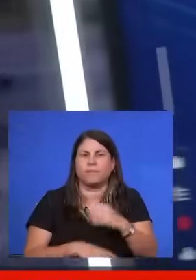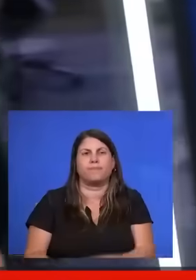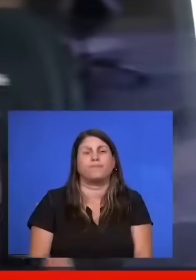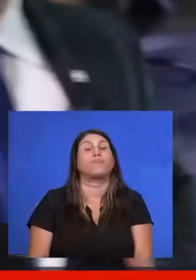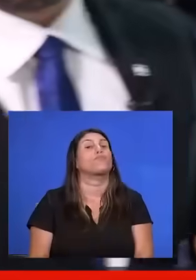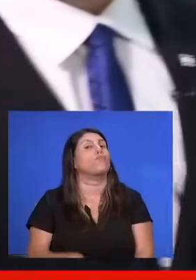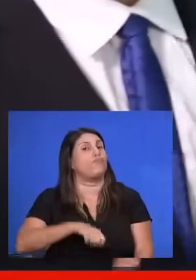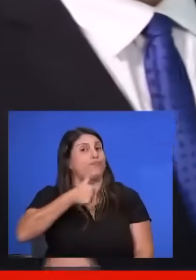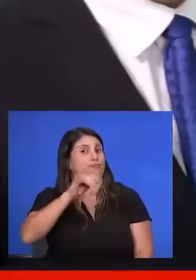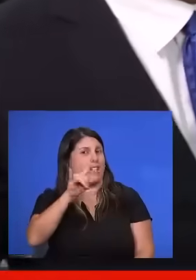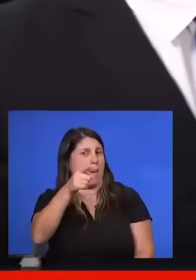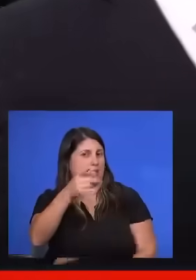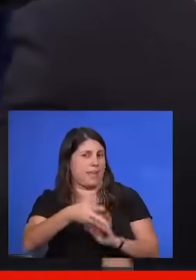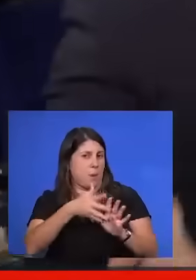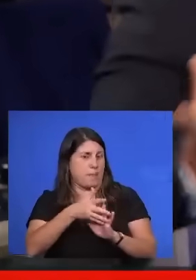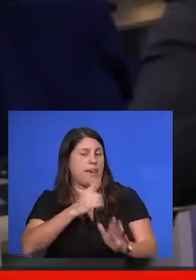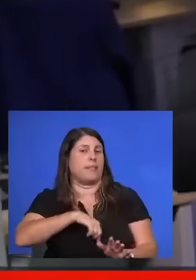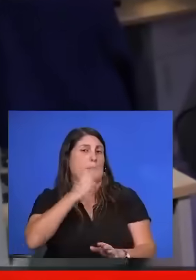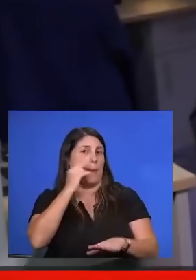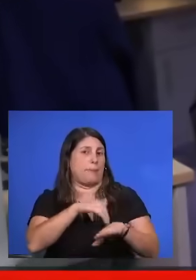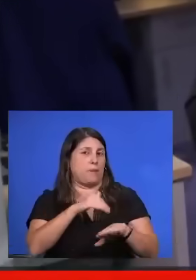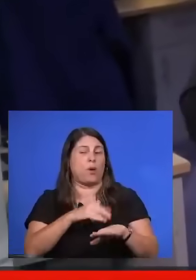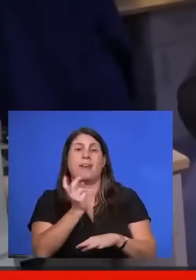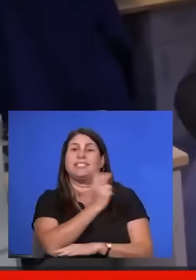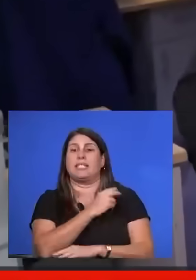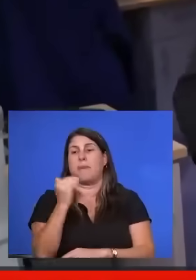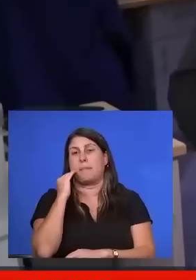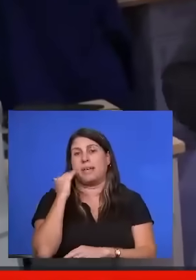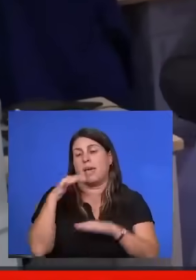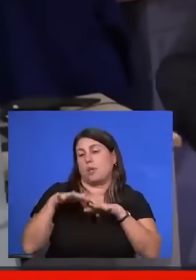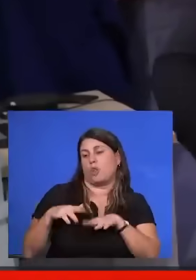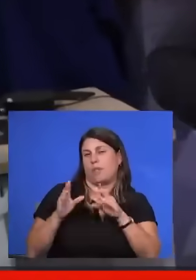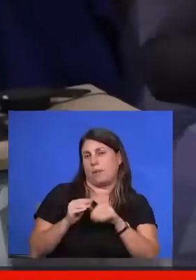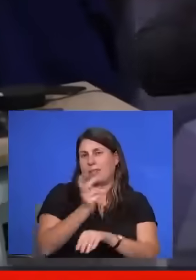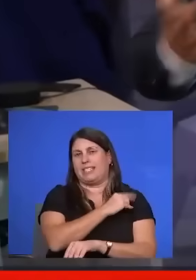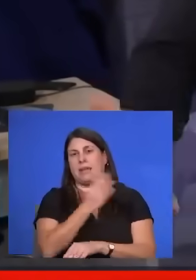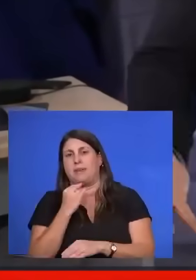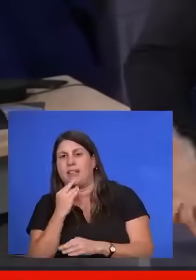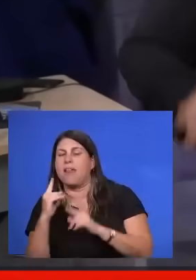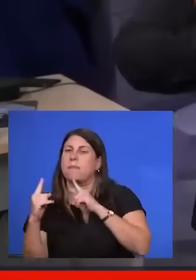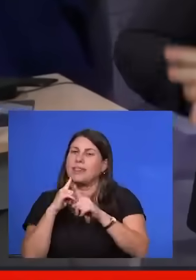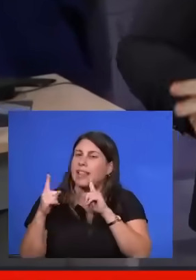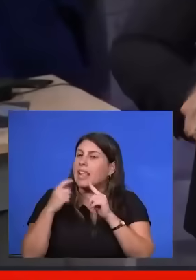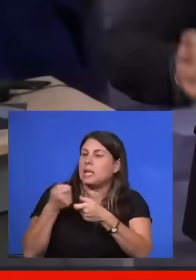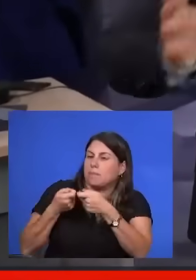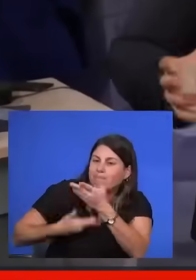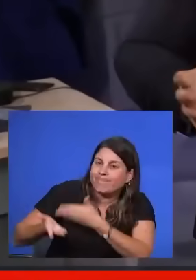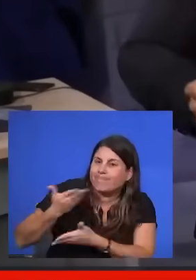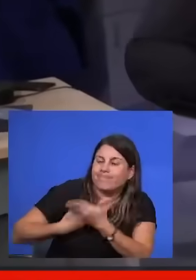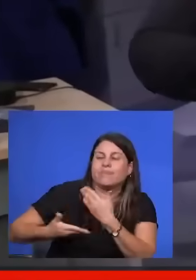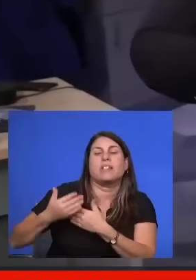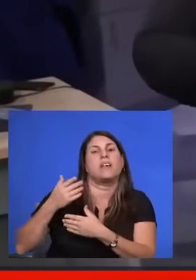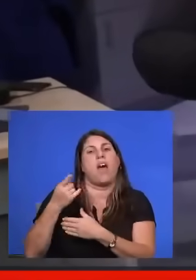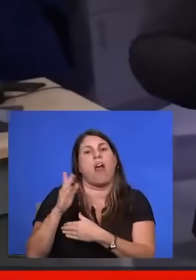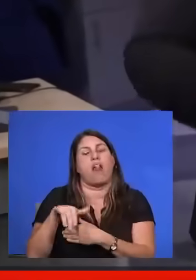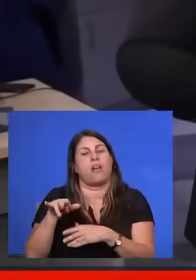רואים את הדיווחים על כך שקצינים אמריקנים יושבים עם הקצינים הישראלים, דנים איתם בתוכניות המבצעיות בעזה, ומבחינתנו ישראל